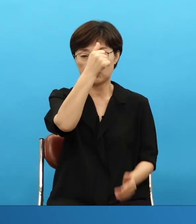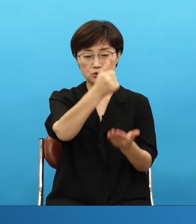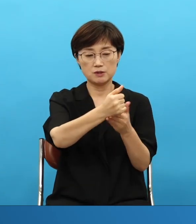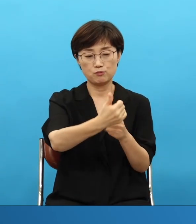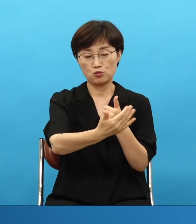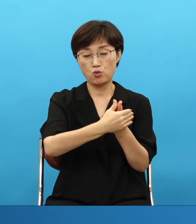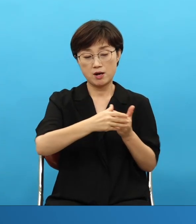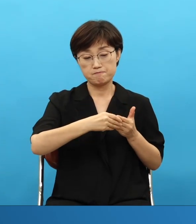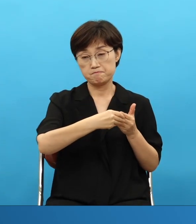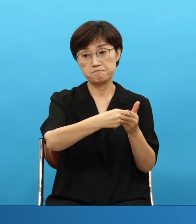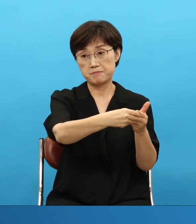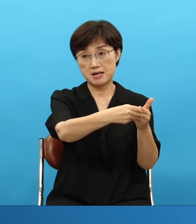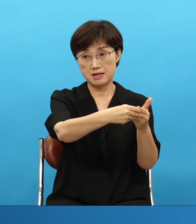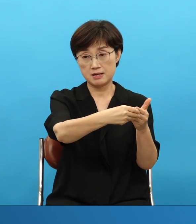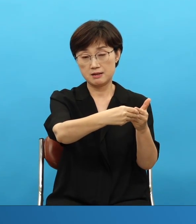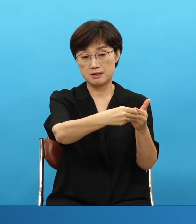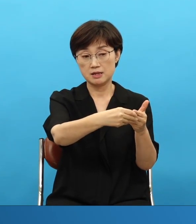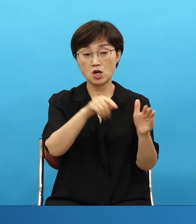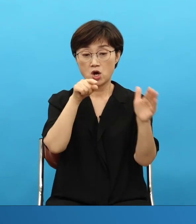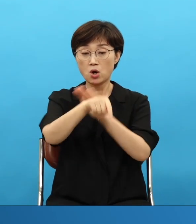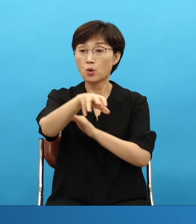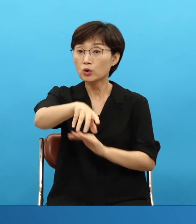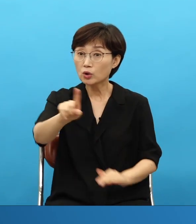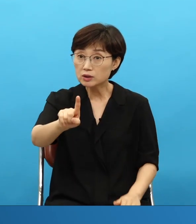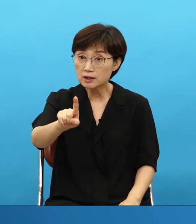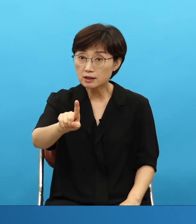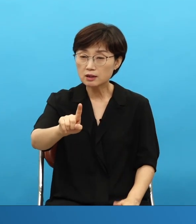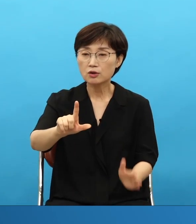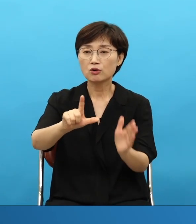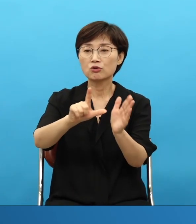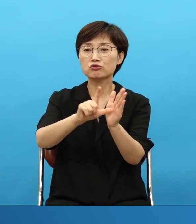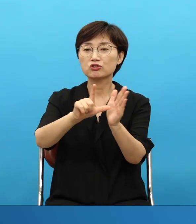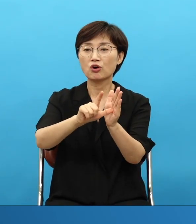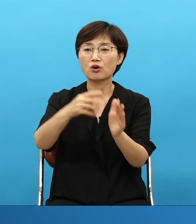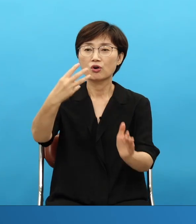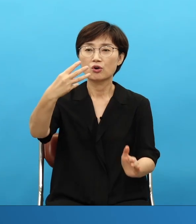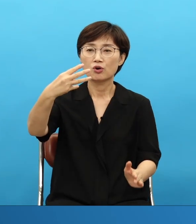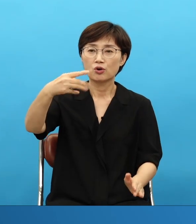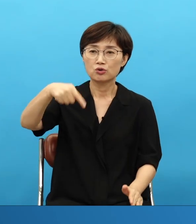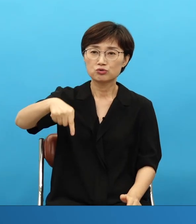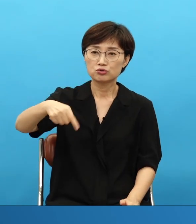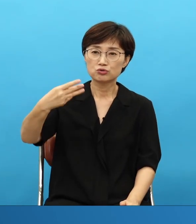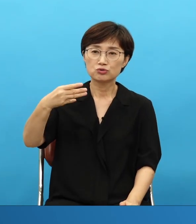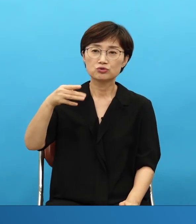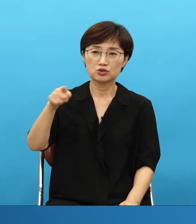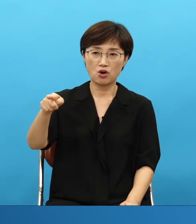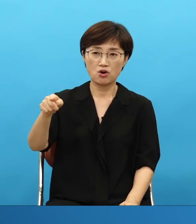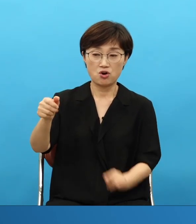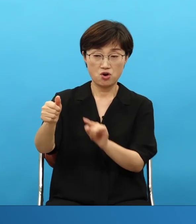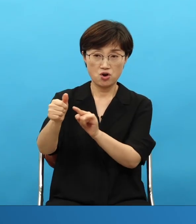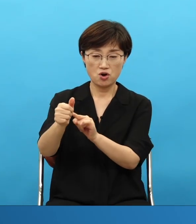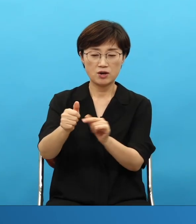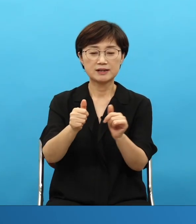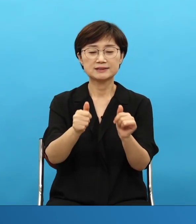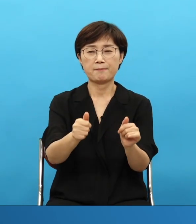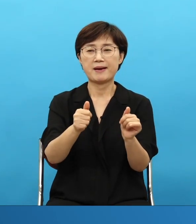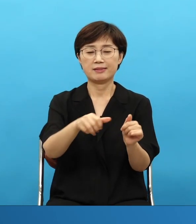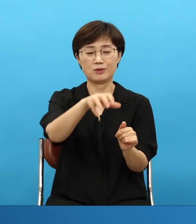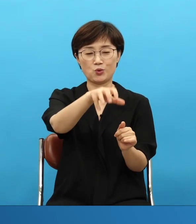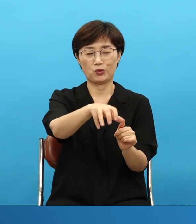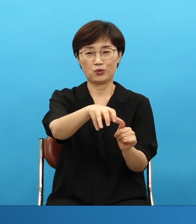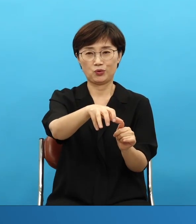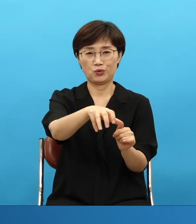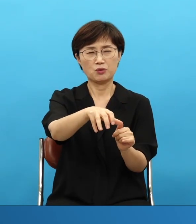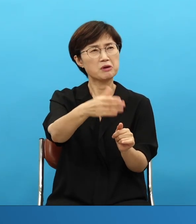제가 마틴 루터가 재판 받기 위해 선 교회당을 가봤어요. And